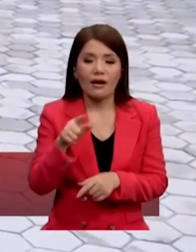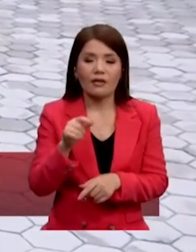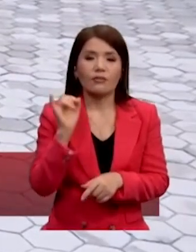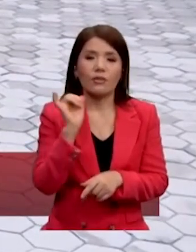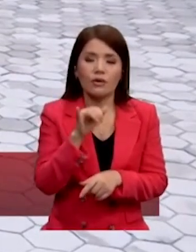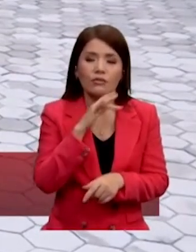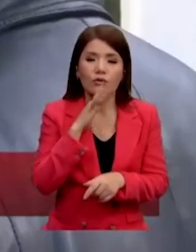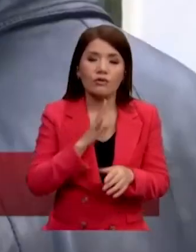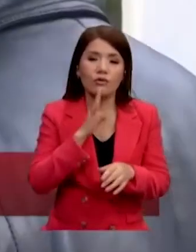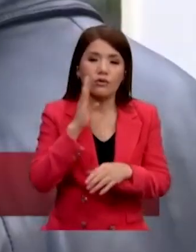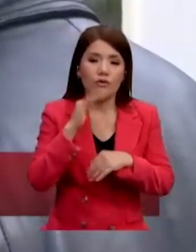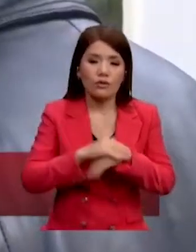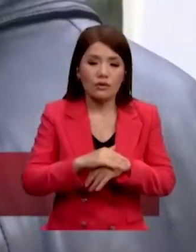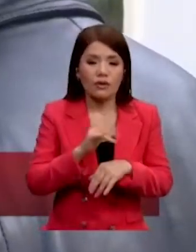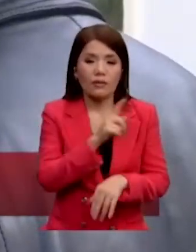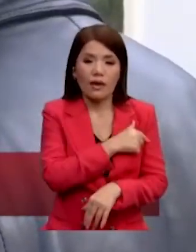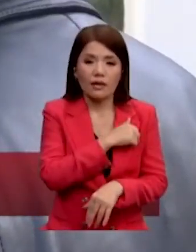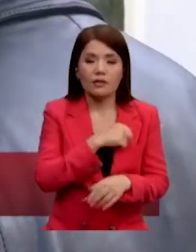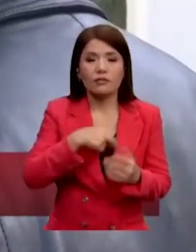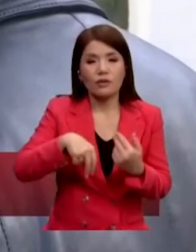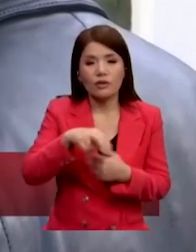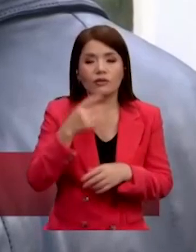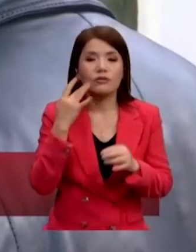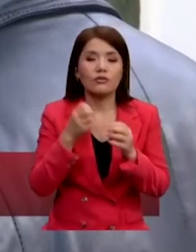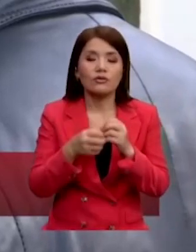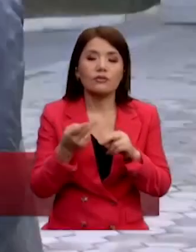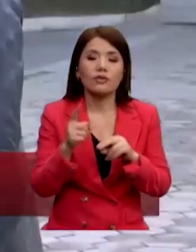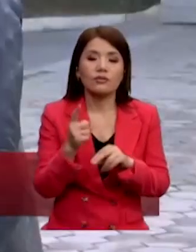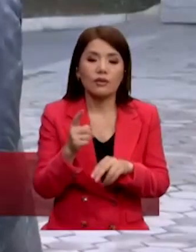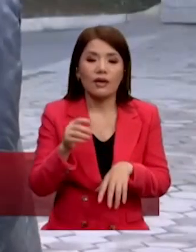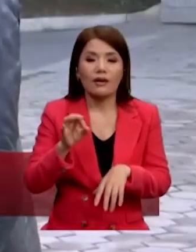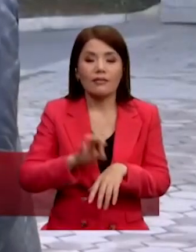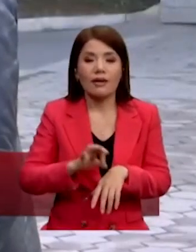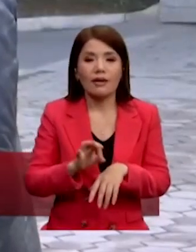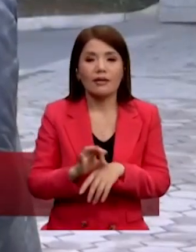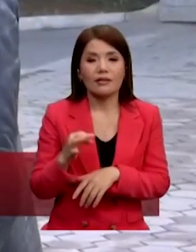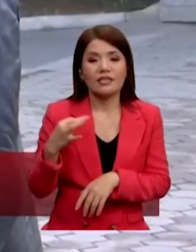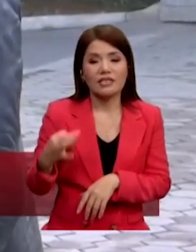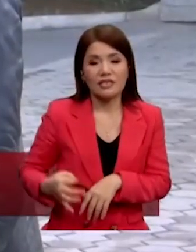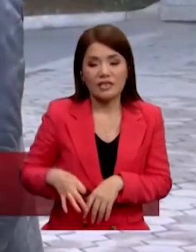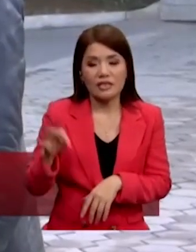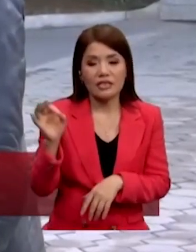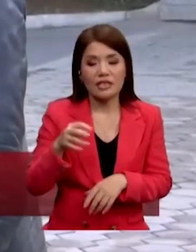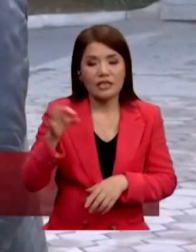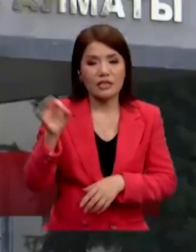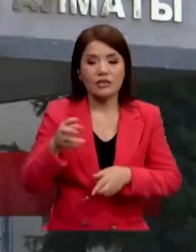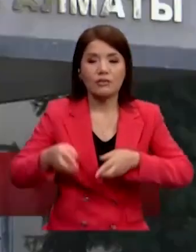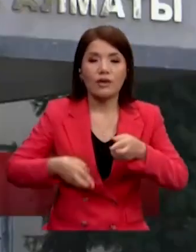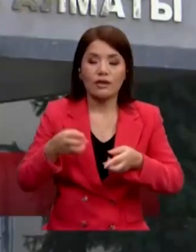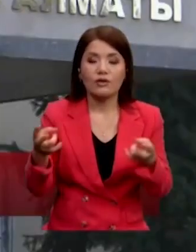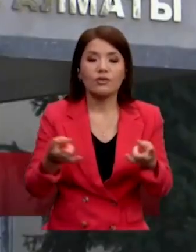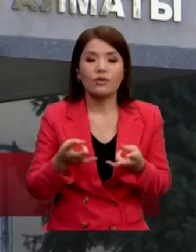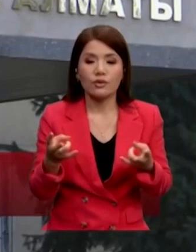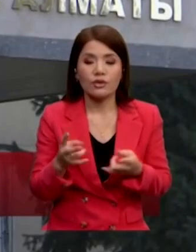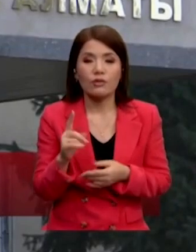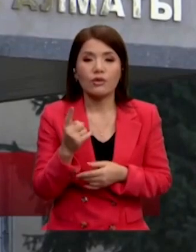тоздырып, таңнан кешке дейін аурухананы айналшықтап жүр. Өйткені ұлында анықталған ісікке шұғыл операция жасау керек.